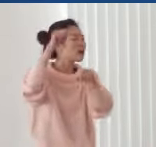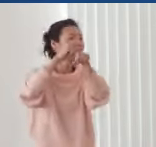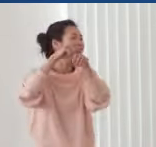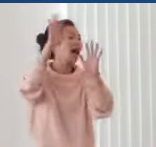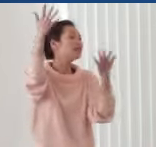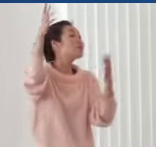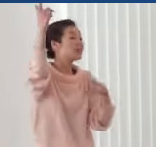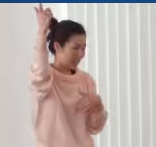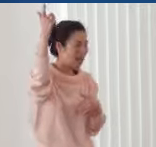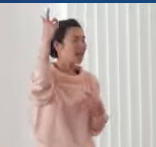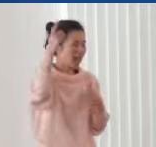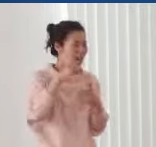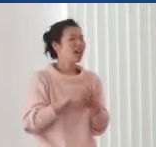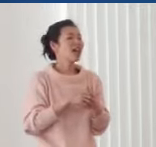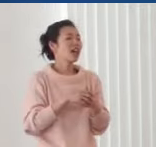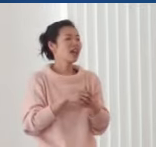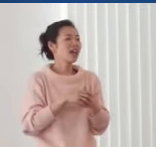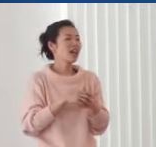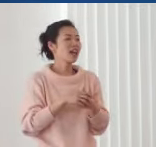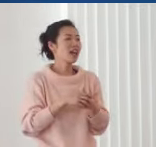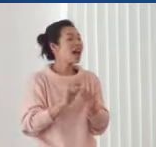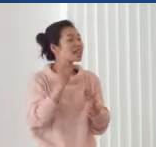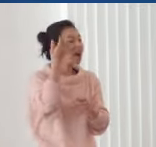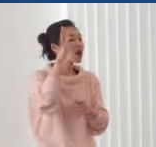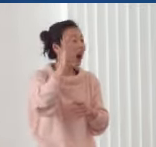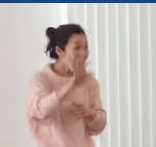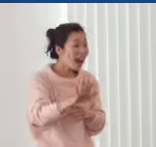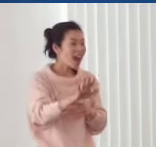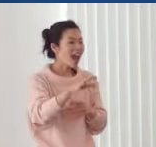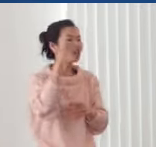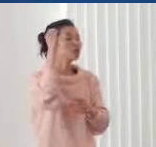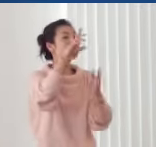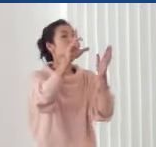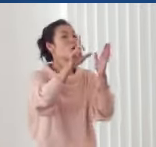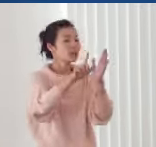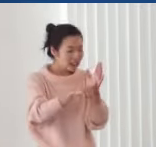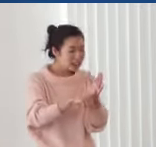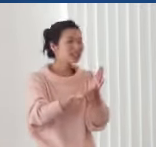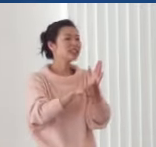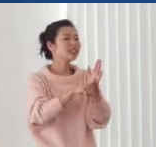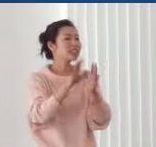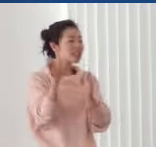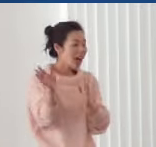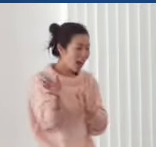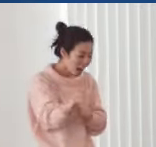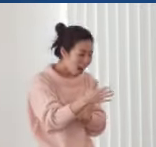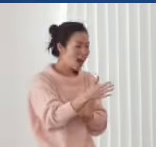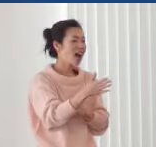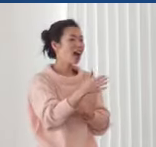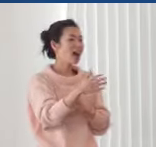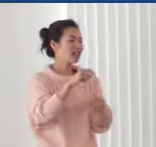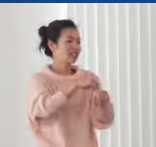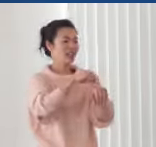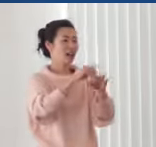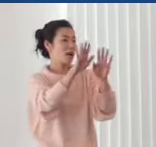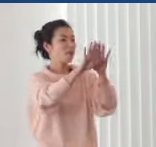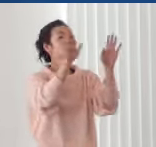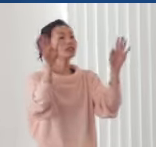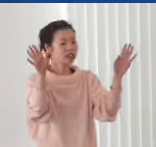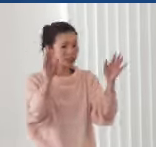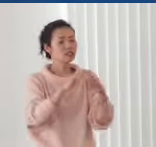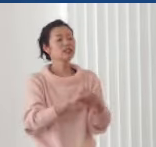し光をあれと仰せられたこの世界が誕生した時から時間が始まったんだわけです